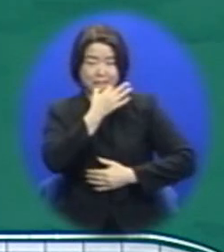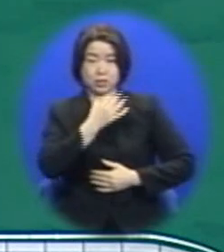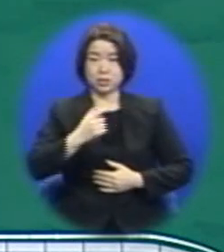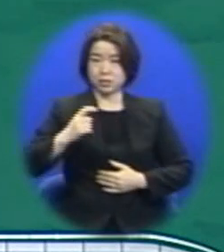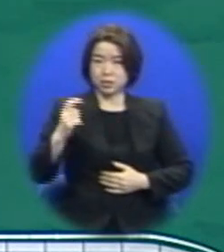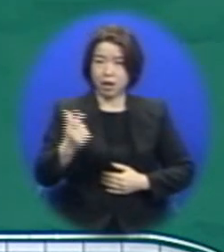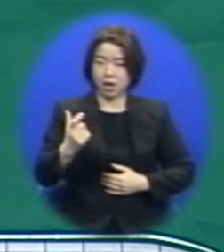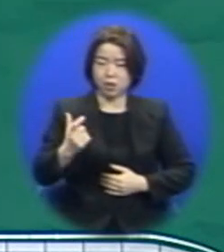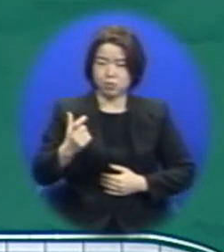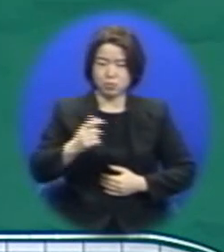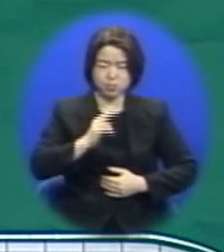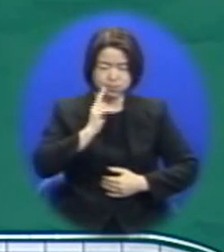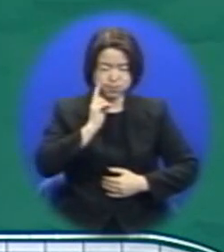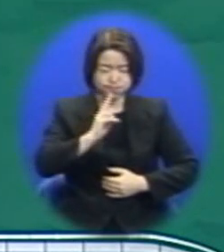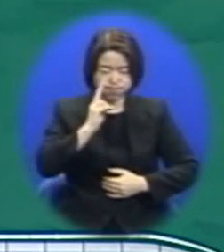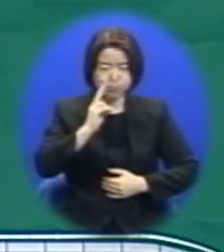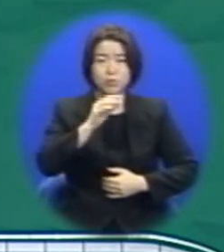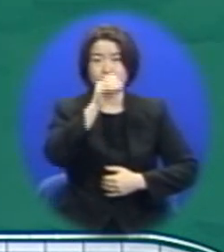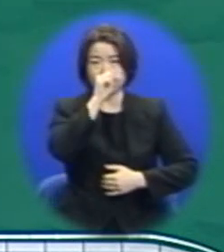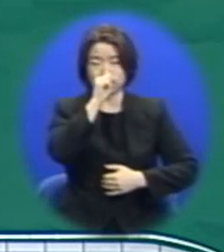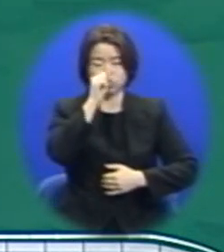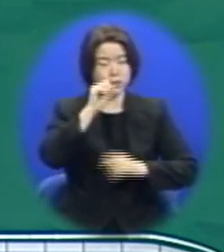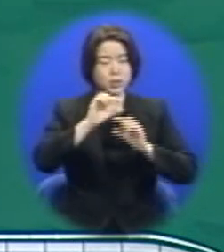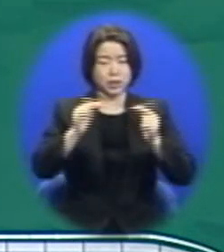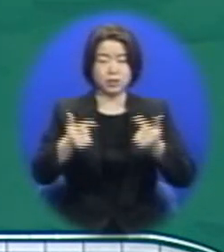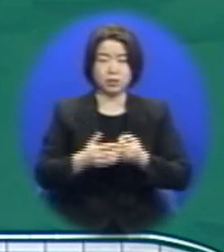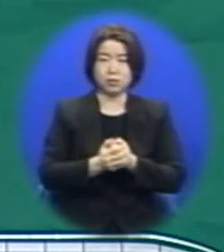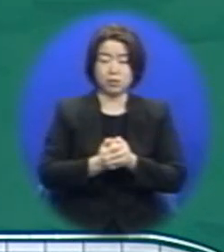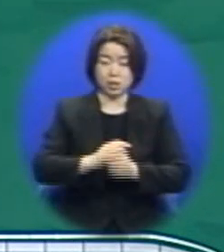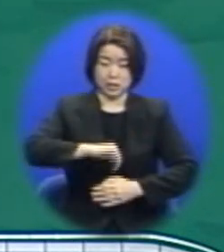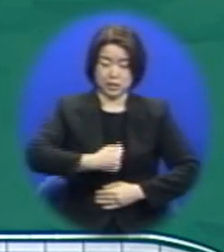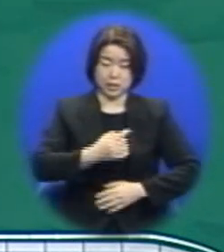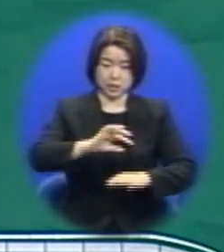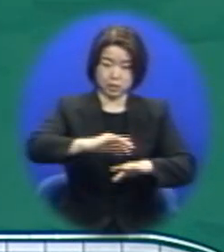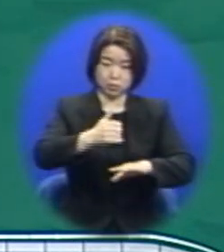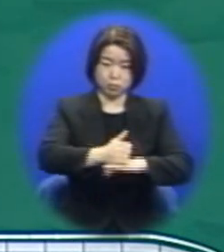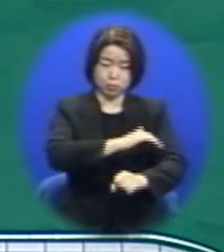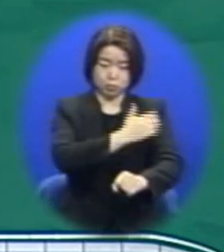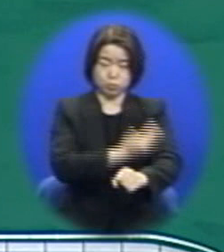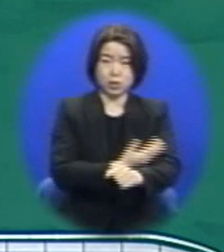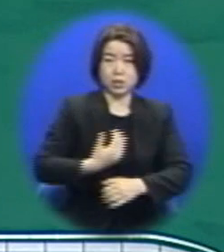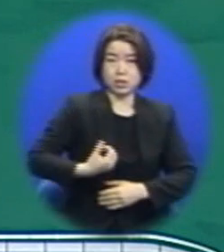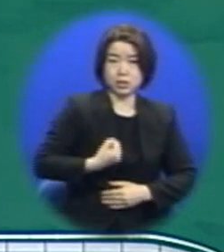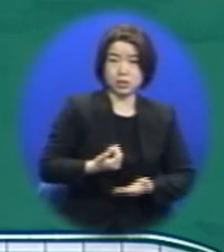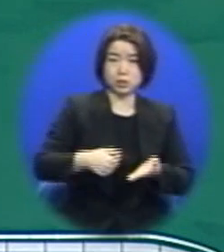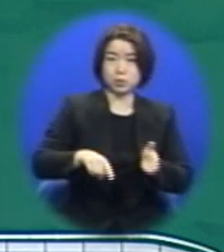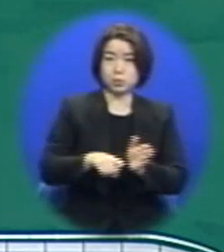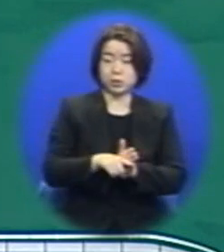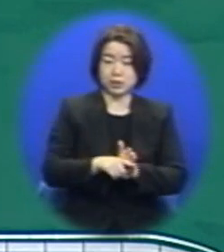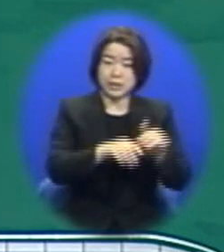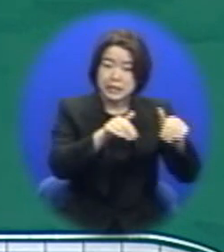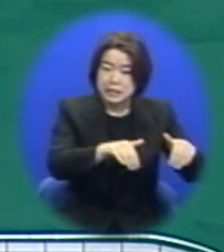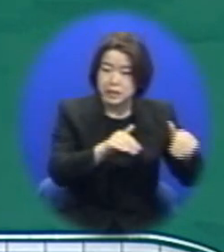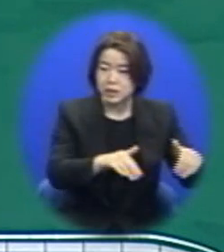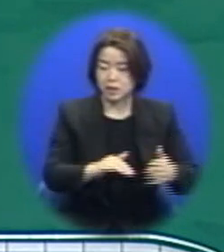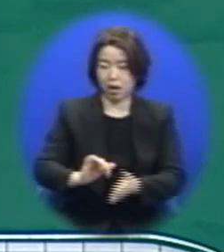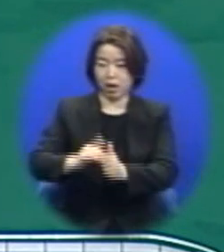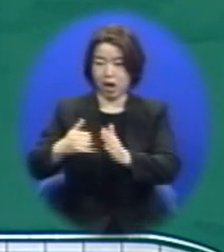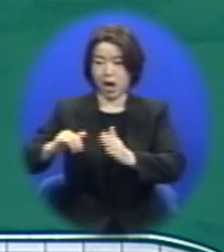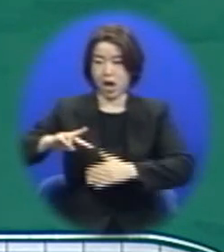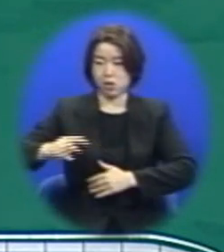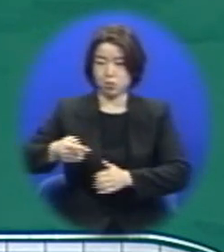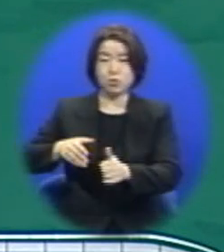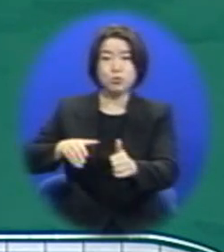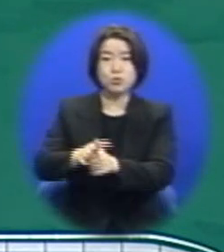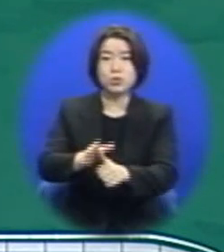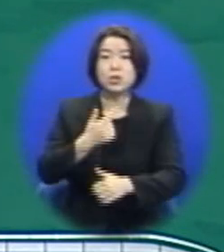사람입니다. 그래서 자기의 왕권을 지키기 위해서 신하들도 심지어 가족들도 죽였던 사람이